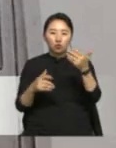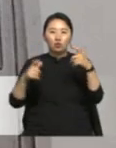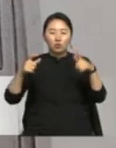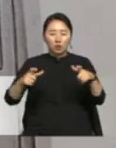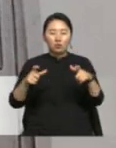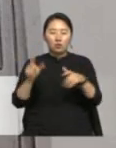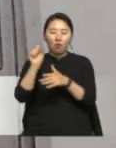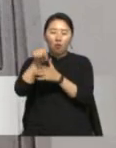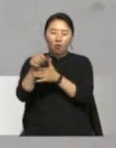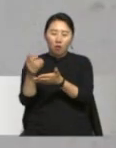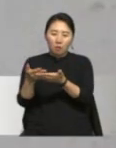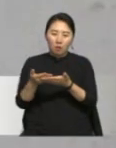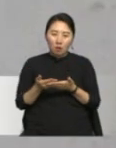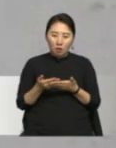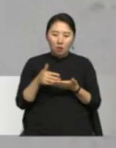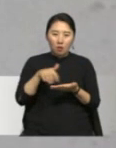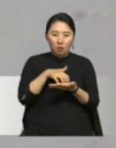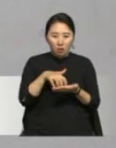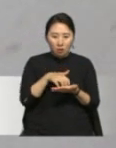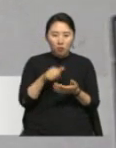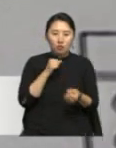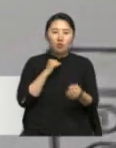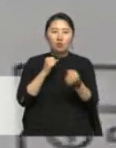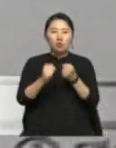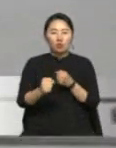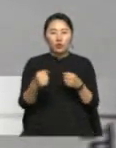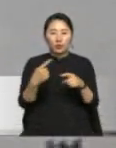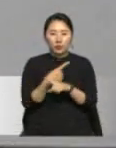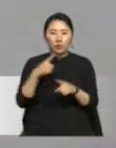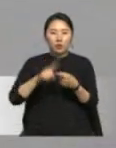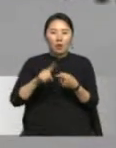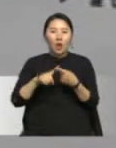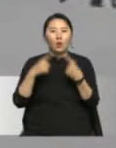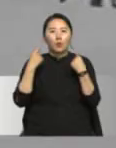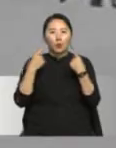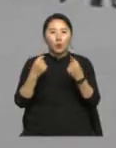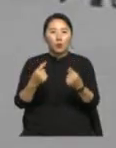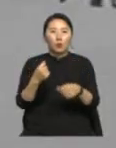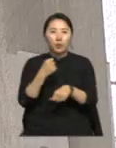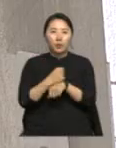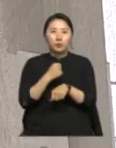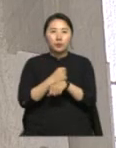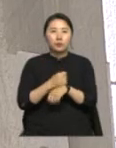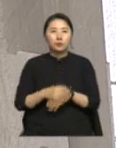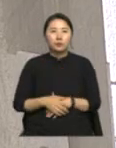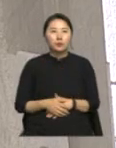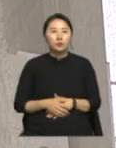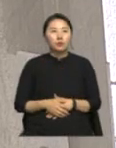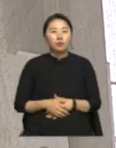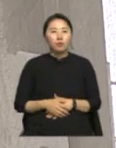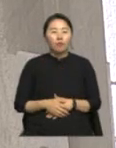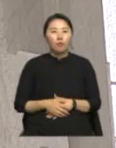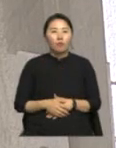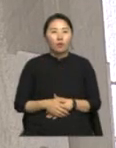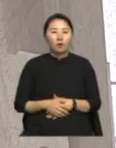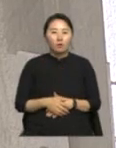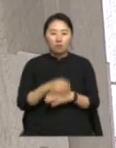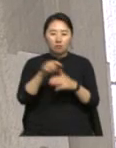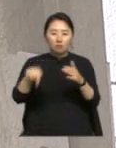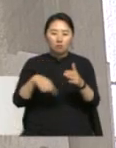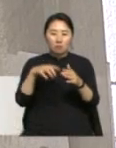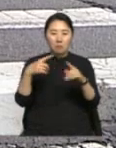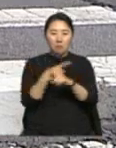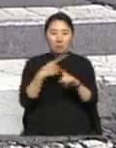이전에 조사된 교통량 자료인데도 수정 없이 그대로 제출됐다는 주장입니다. 보조 출입구의 위치를